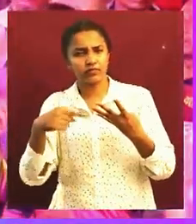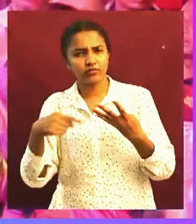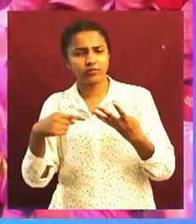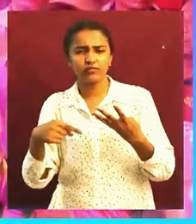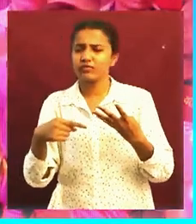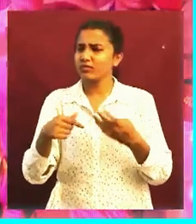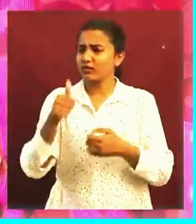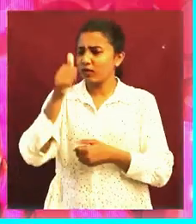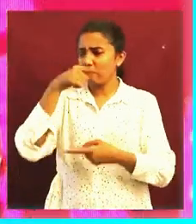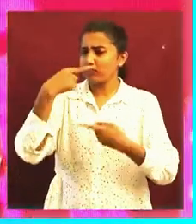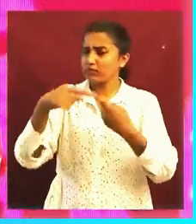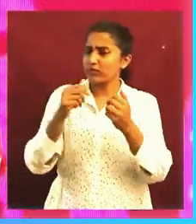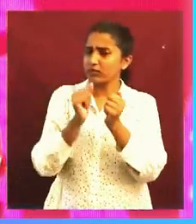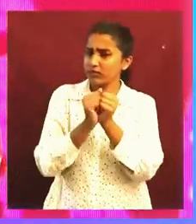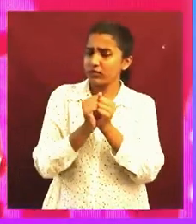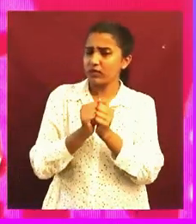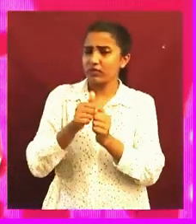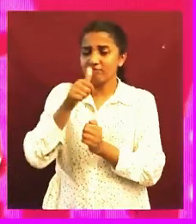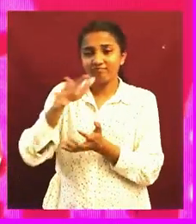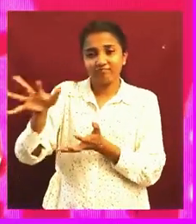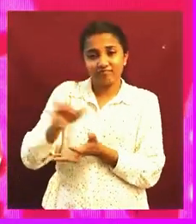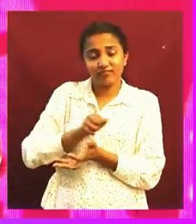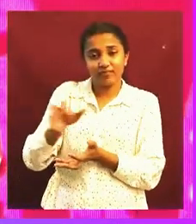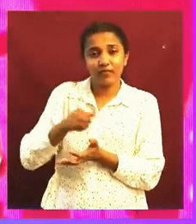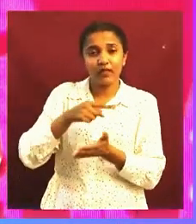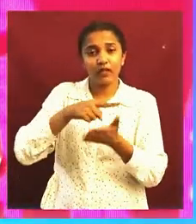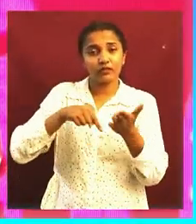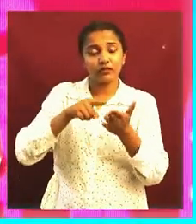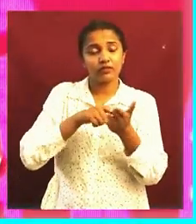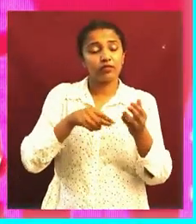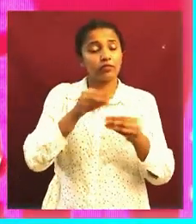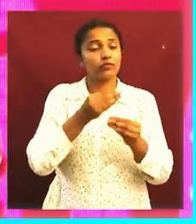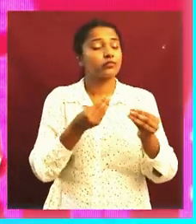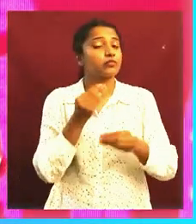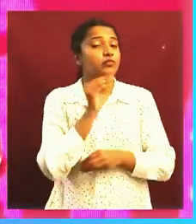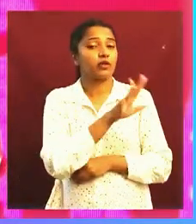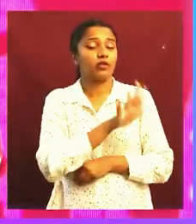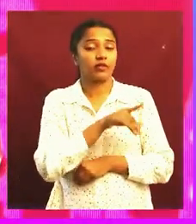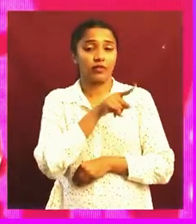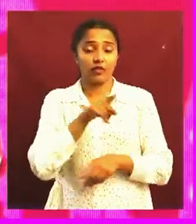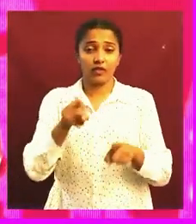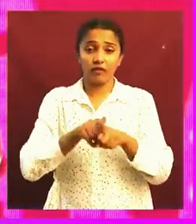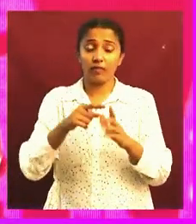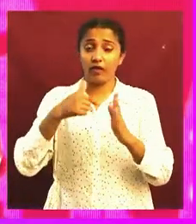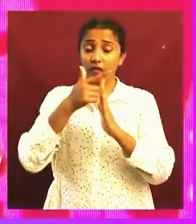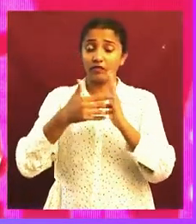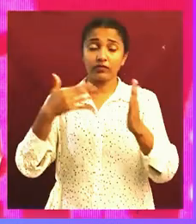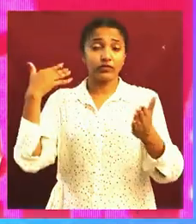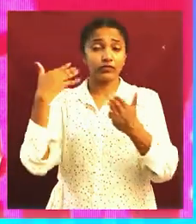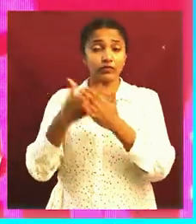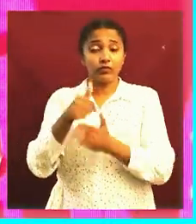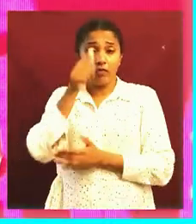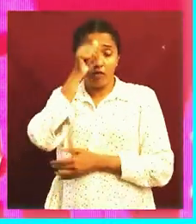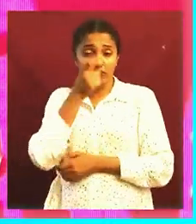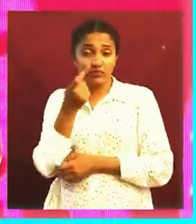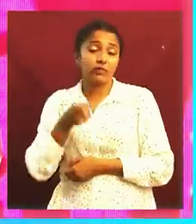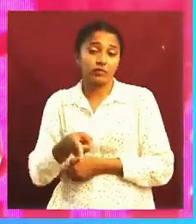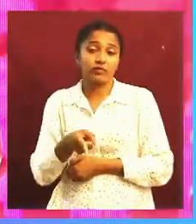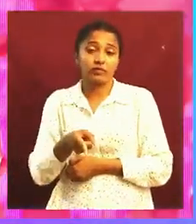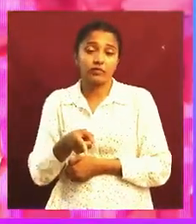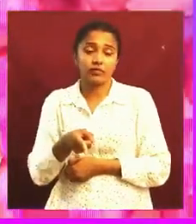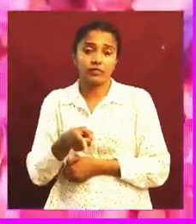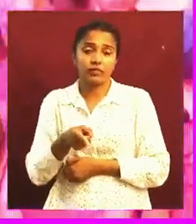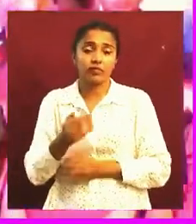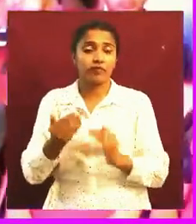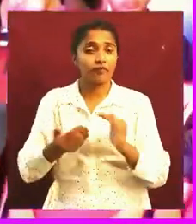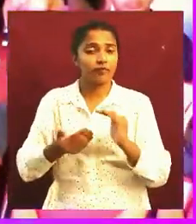வர உபயாகன தின தன யொதவனோ மே தந்தட லங்கா இத்திஹாச வெடிம கல்லு சல்லி பொம்ப கர சந்தி மீக்கு